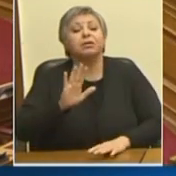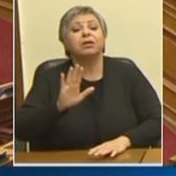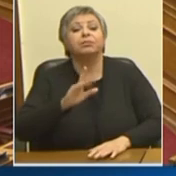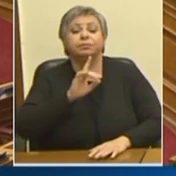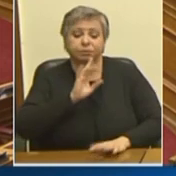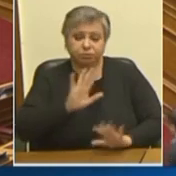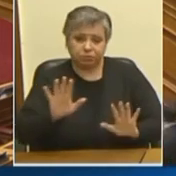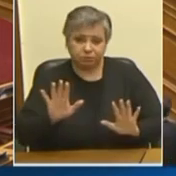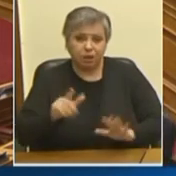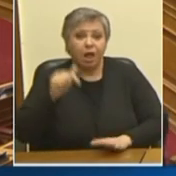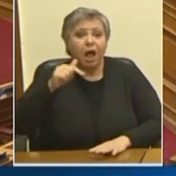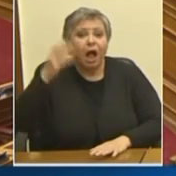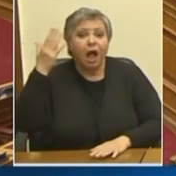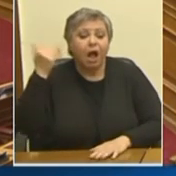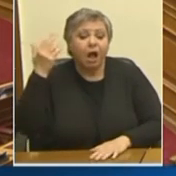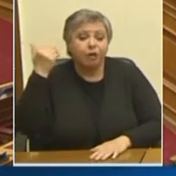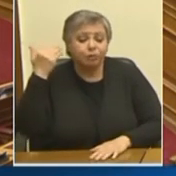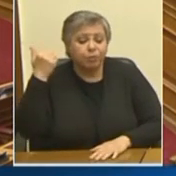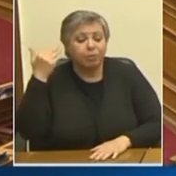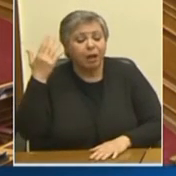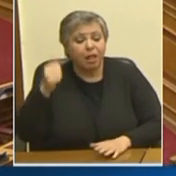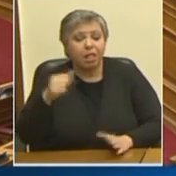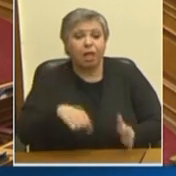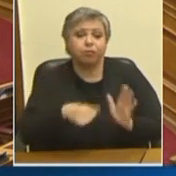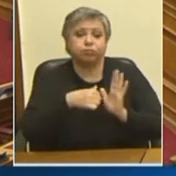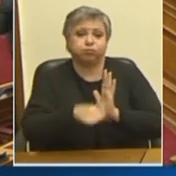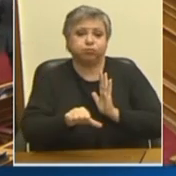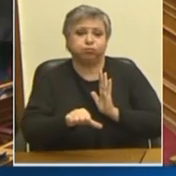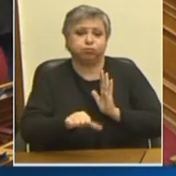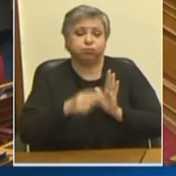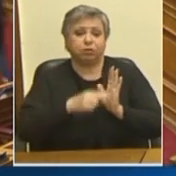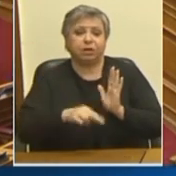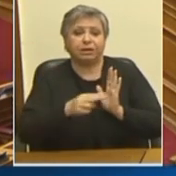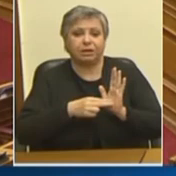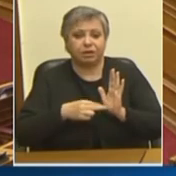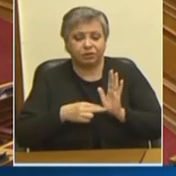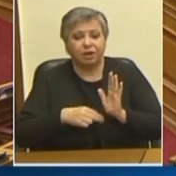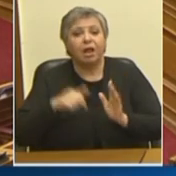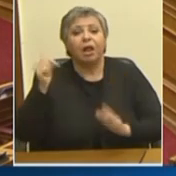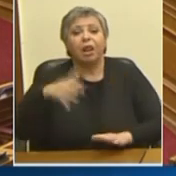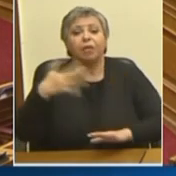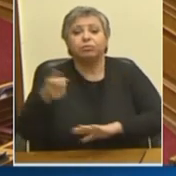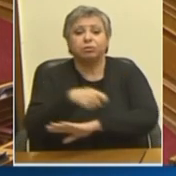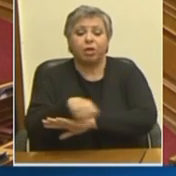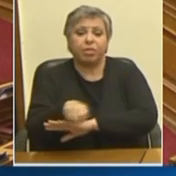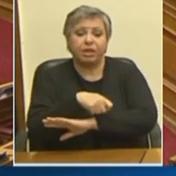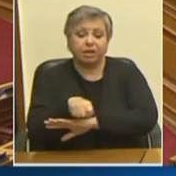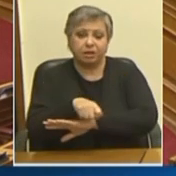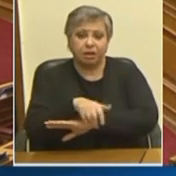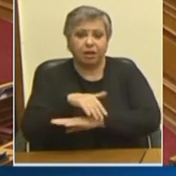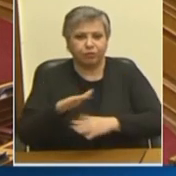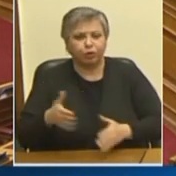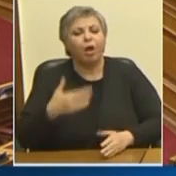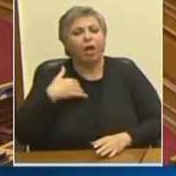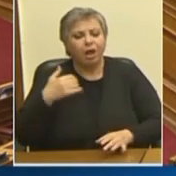η εξίσωση από το 2009. Τέλος πάντων. Δεν υφίσταται εξίσωση. Όλοι οι νομικοί είναι άσχετοι και εδώ. Είναι άσχετοι όσοι